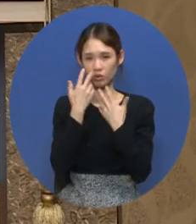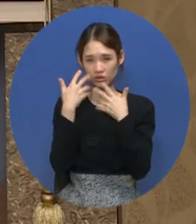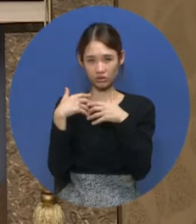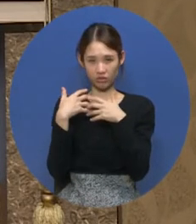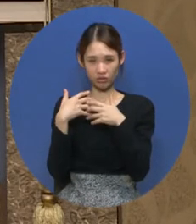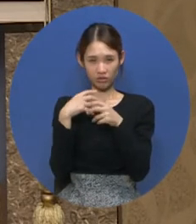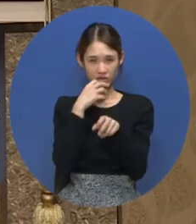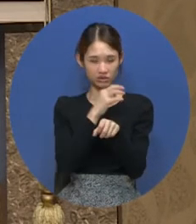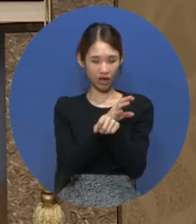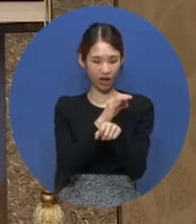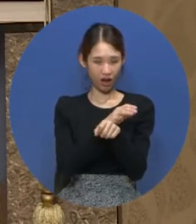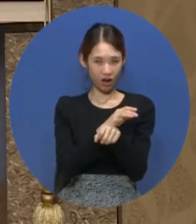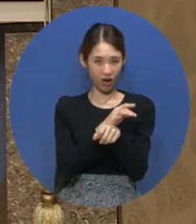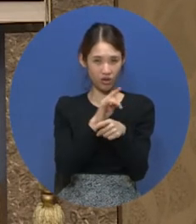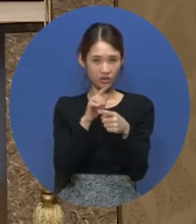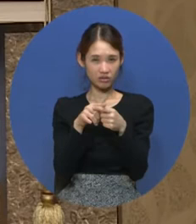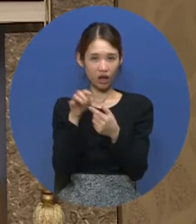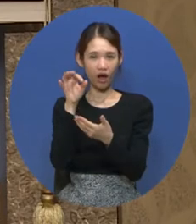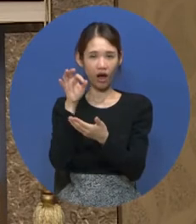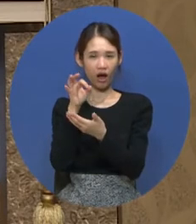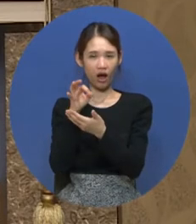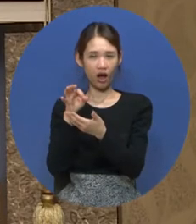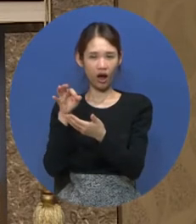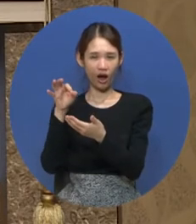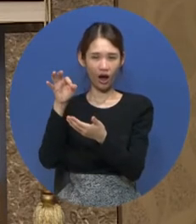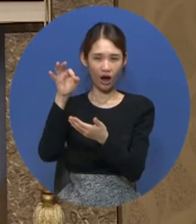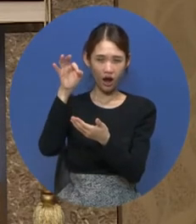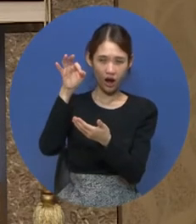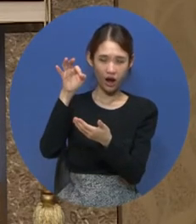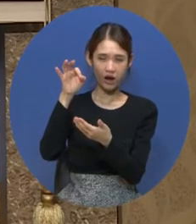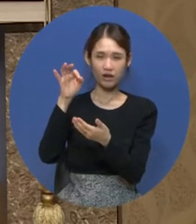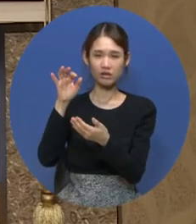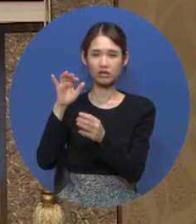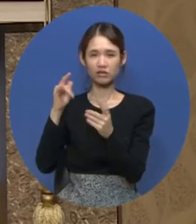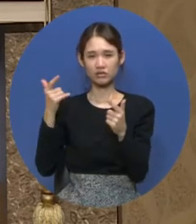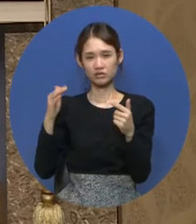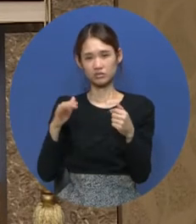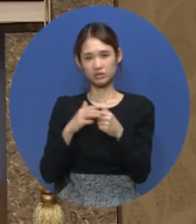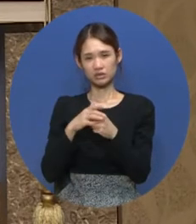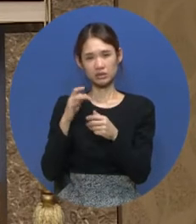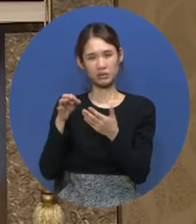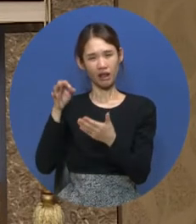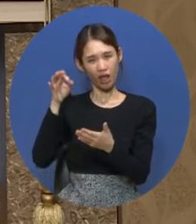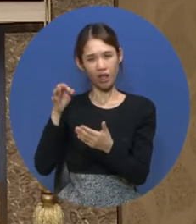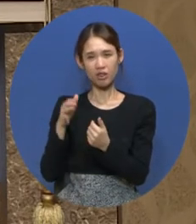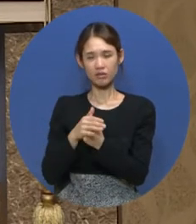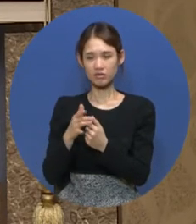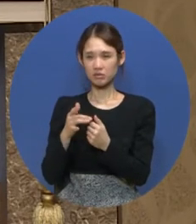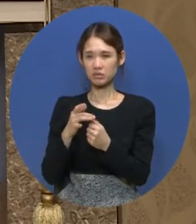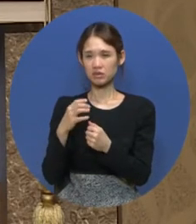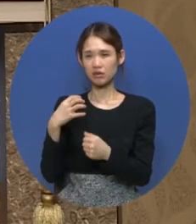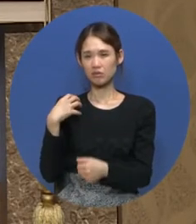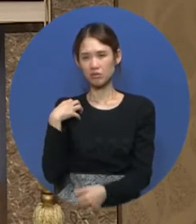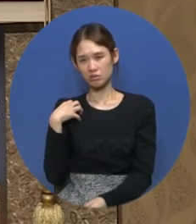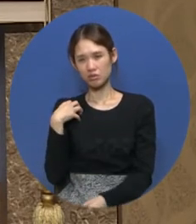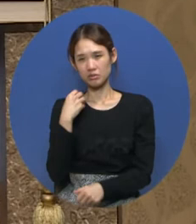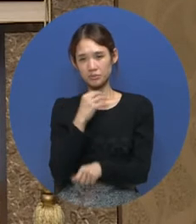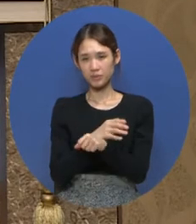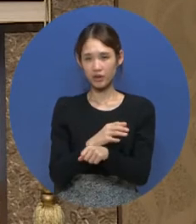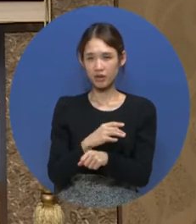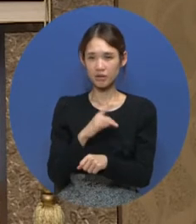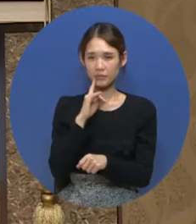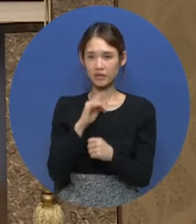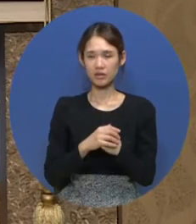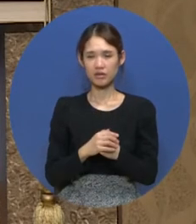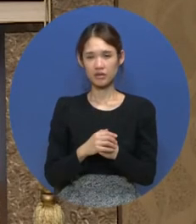구입하는 것 자체도 가격이고 까 아주 국가는 아니더라도 국가이기 때문에 구입을 못하십니까 이란 사후에 부담스럽죠